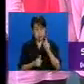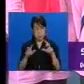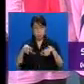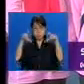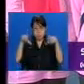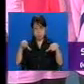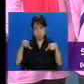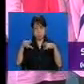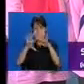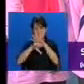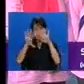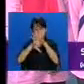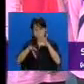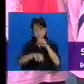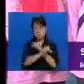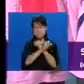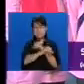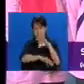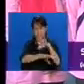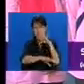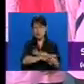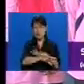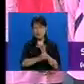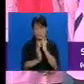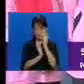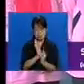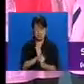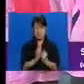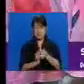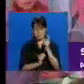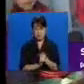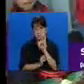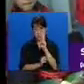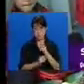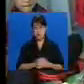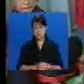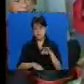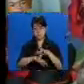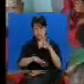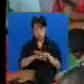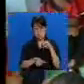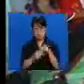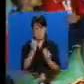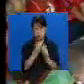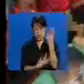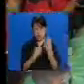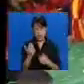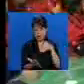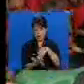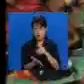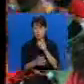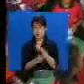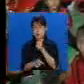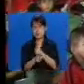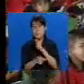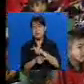อนตอนกลางคือตอนเที่ยงกับตอนกลางวันนะโรคนี้เป็นกลางวันนะครับมันยุงป่า ในศูนย์เด็กเล็กที่อยู่ในชุมชน